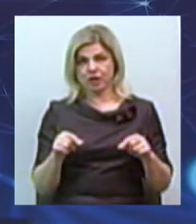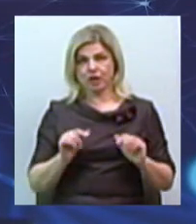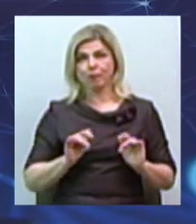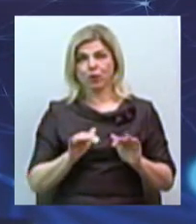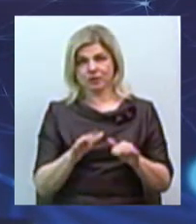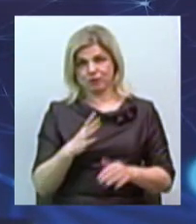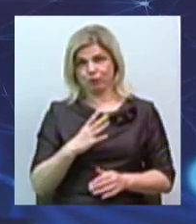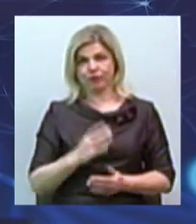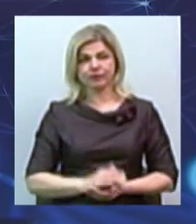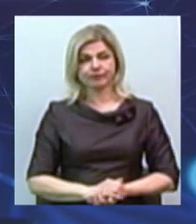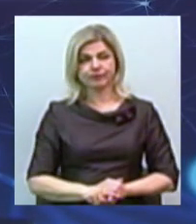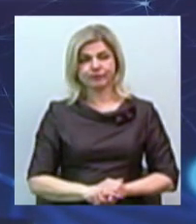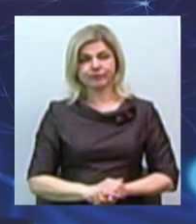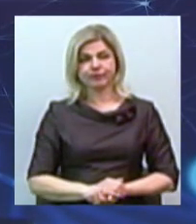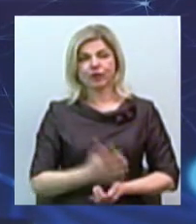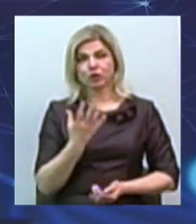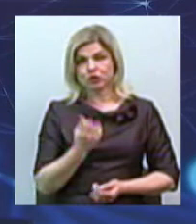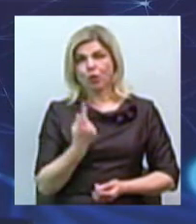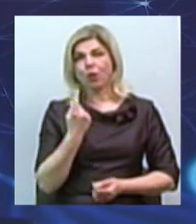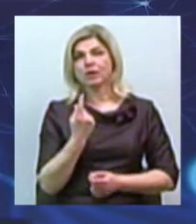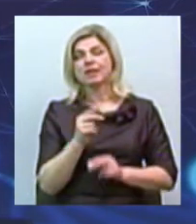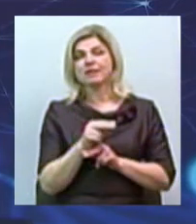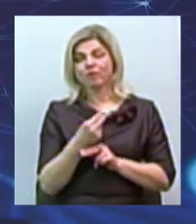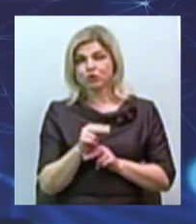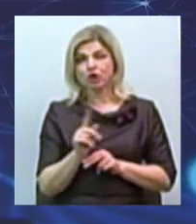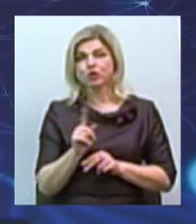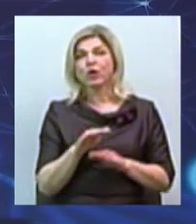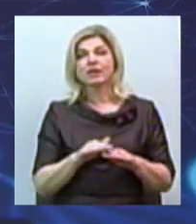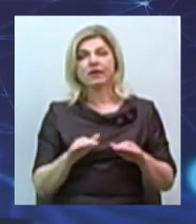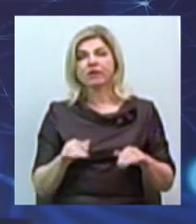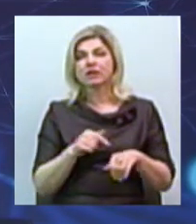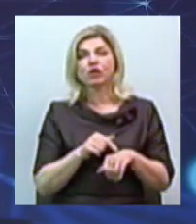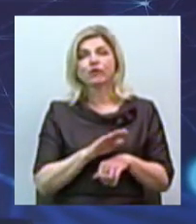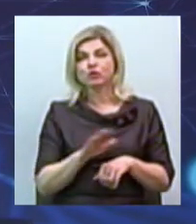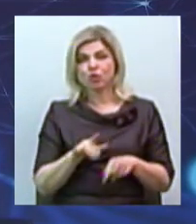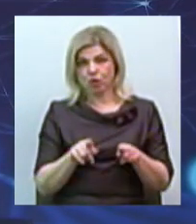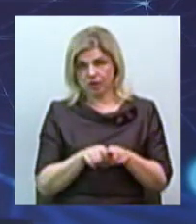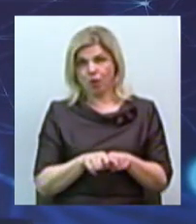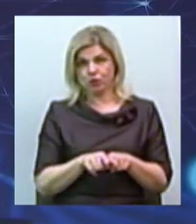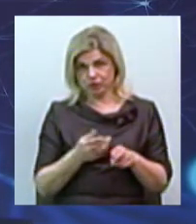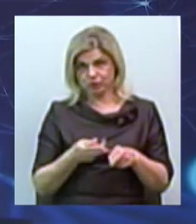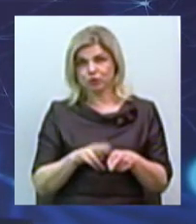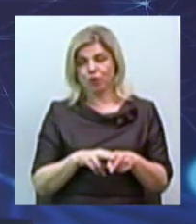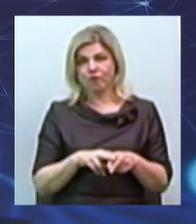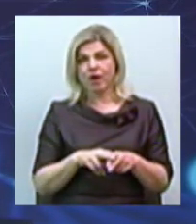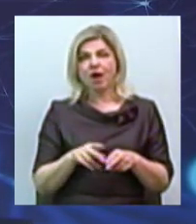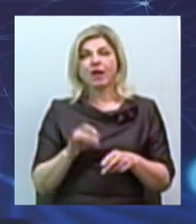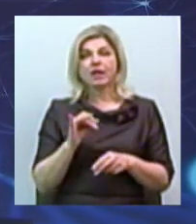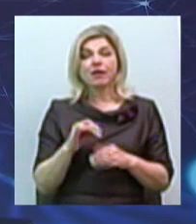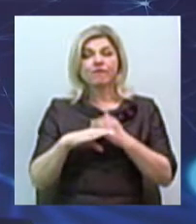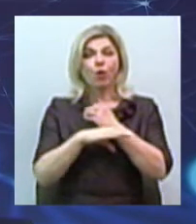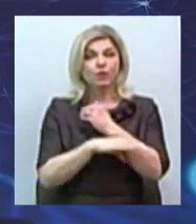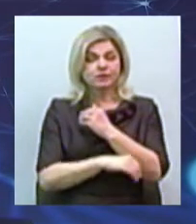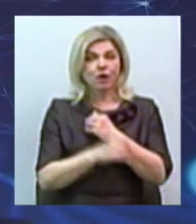процес був. Зауважу ще наступне, що діти не відчули також цього. І в кінці, коли вже